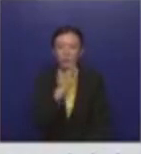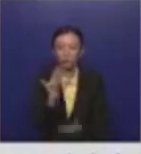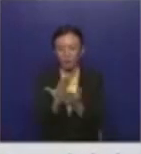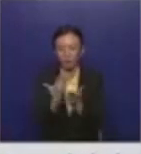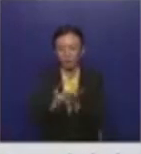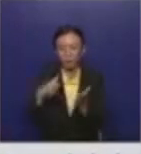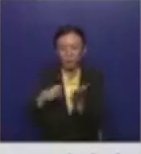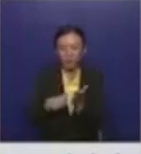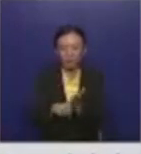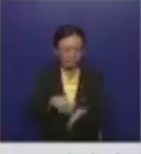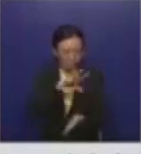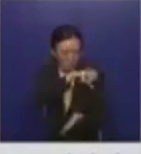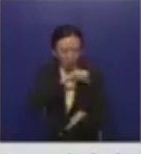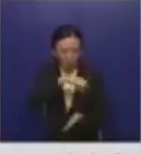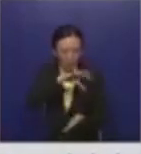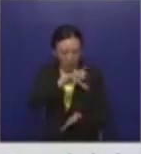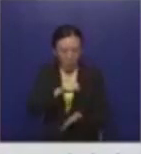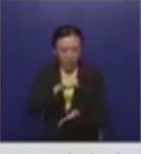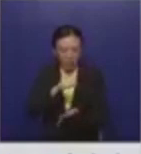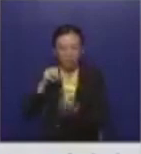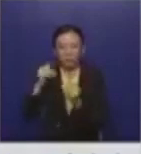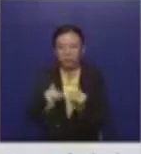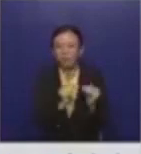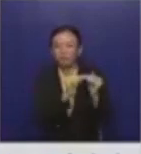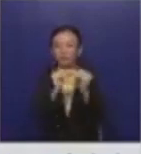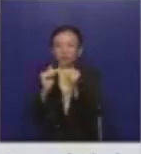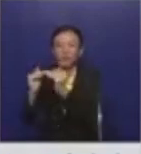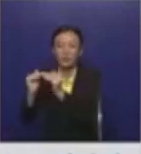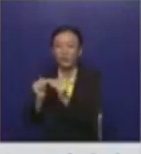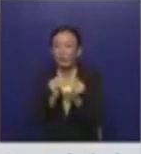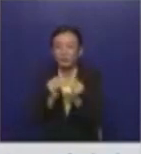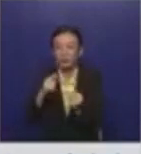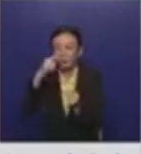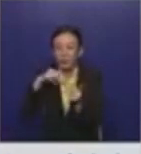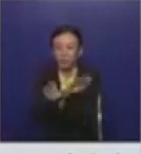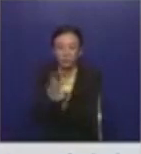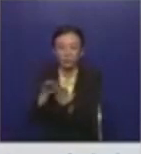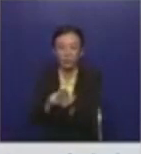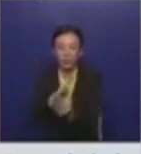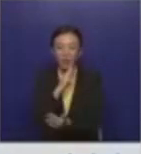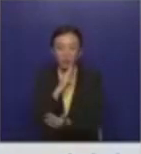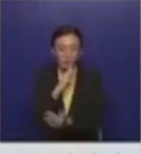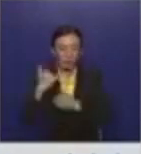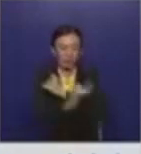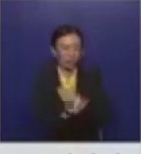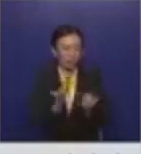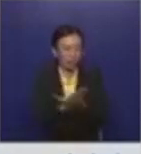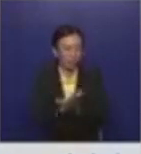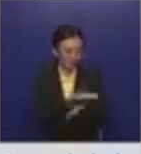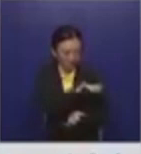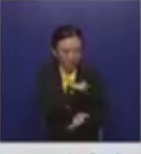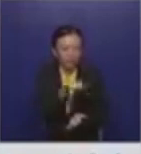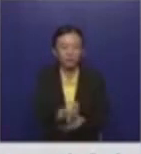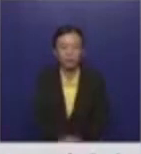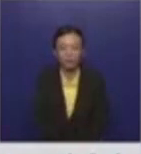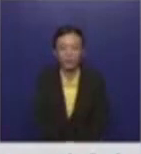ขาได้เนี่ยก็จะสร้างความเป็นธรรมในการแข่งขันกับผู้ประกอบการภายในประเทศได้ท่านมองมุมนั้นมุมเดียวนะครับแต่